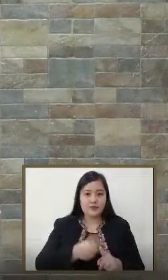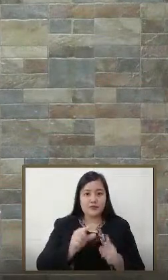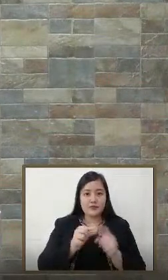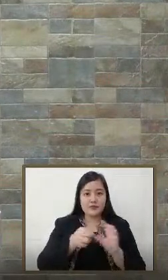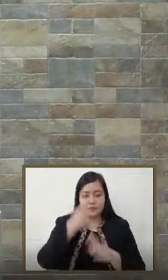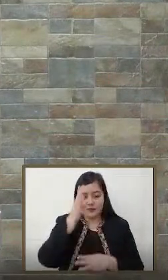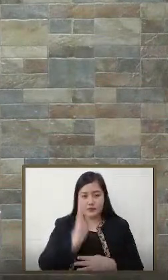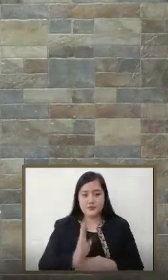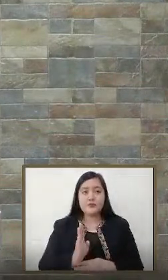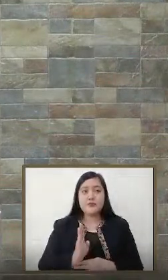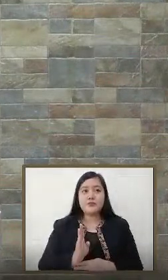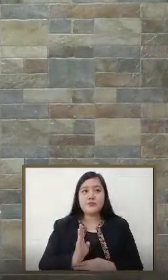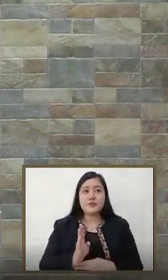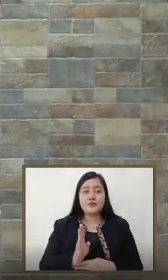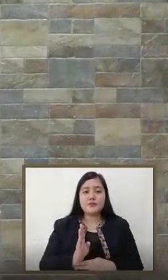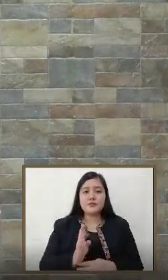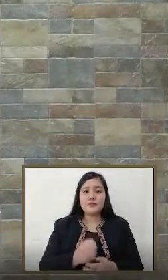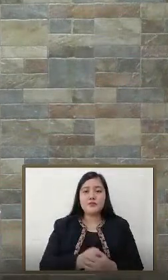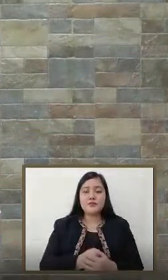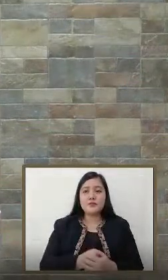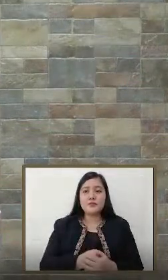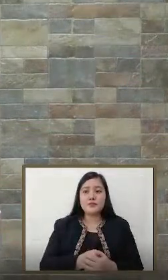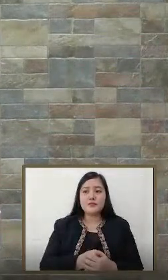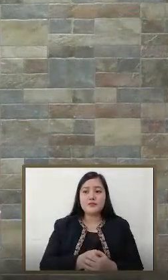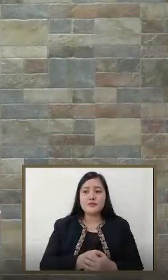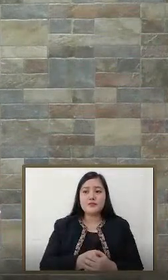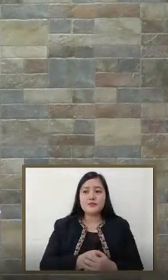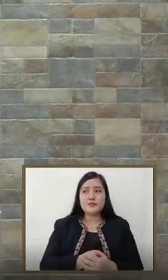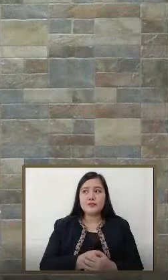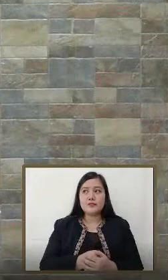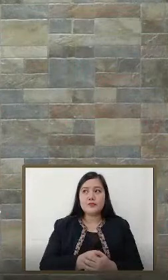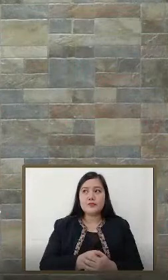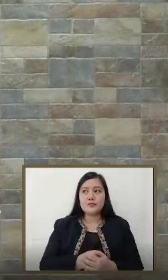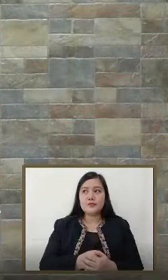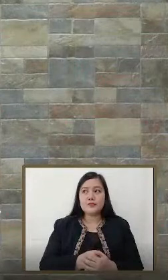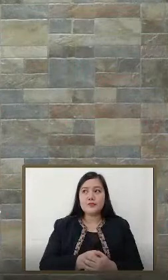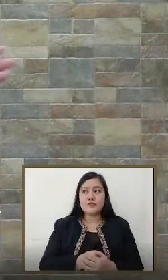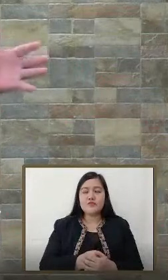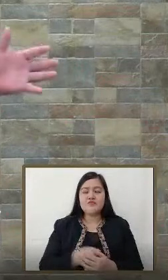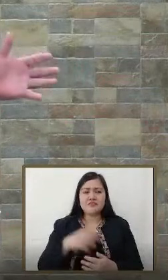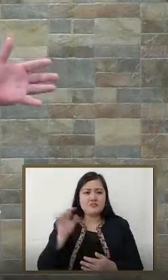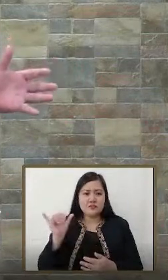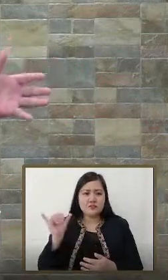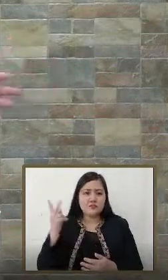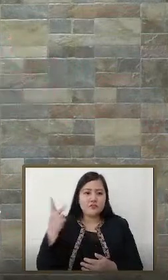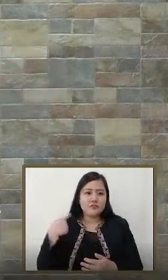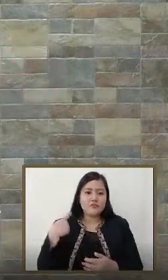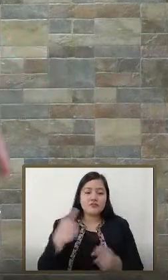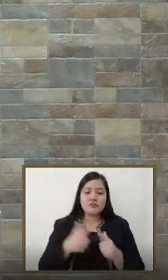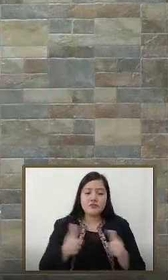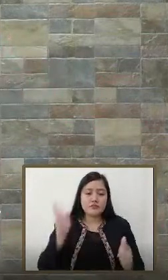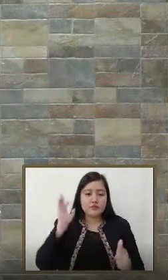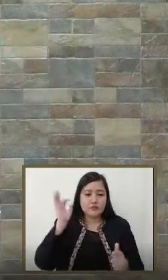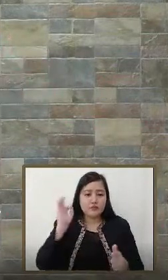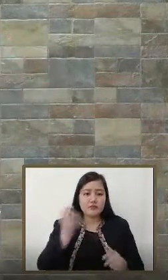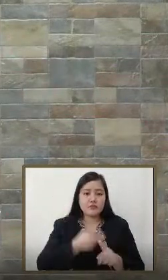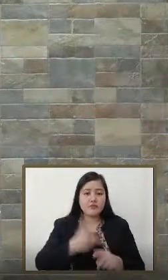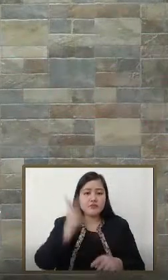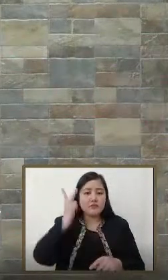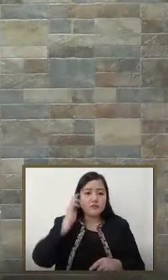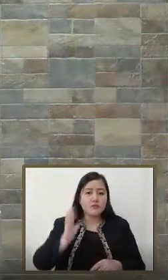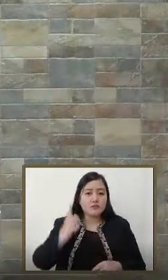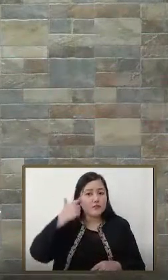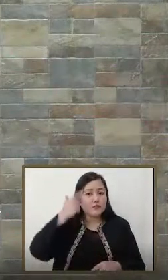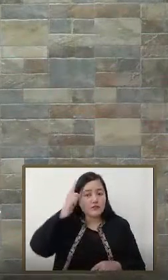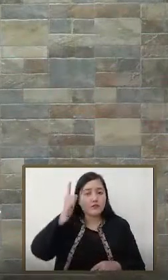ko nga, halos lahat ay nandiyan na. Matitinding mensahe, narinig natin sa ating mga pastor o sinong tumatayo dito. Nandun